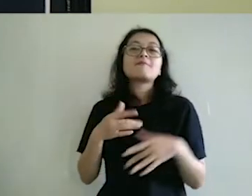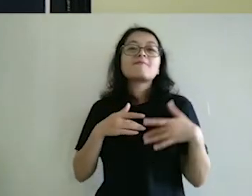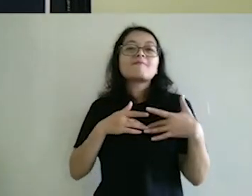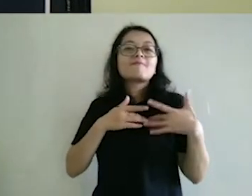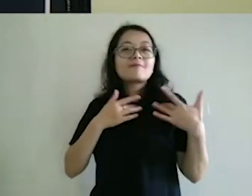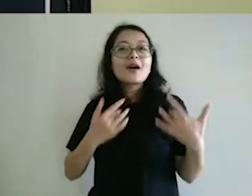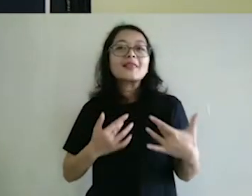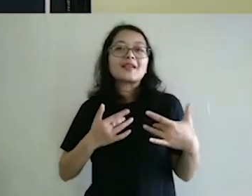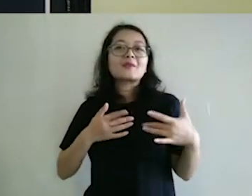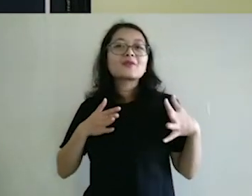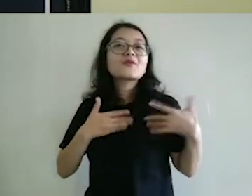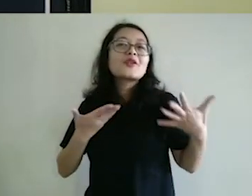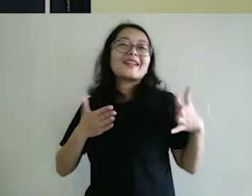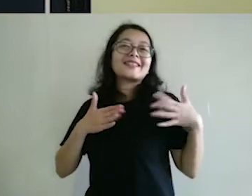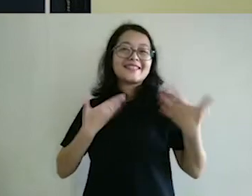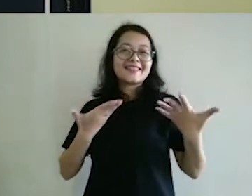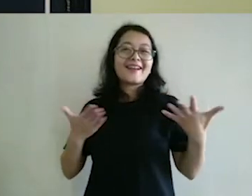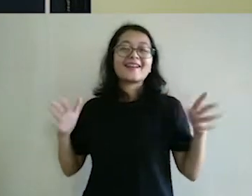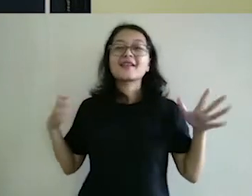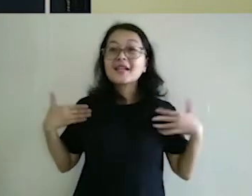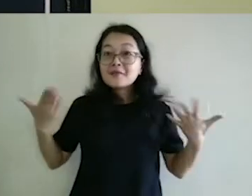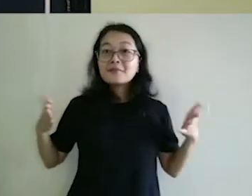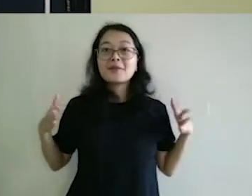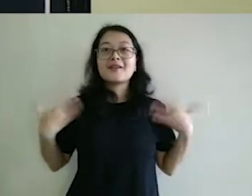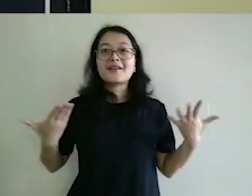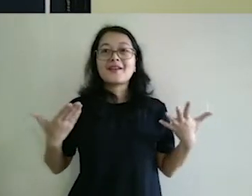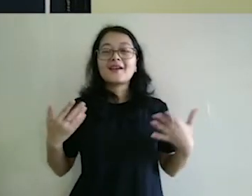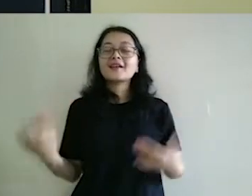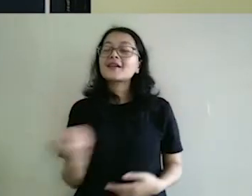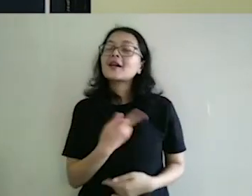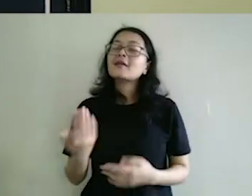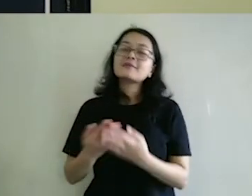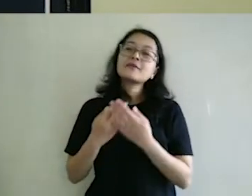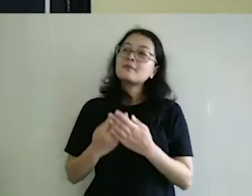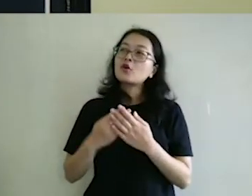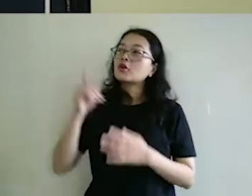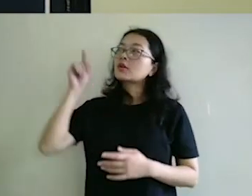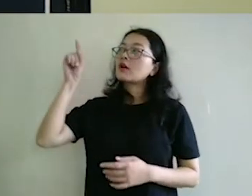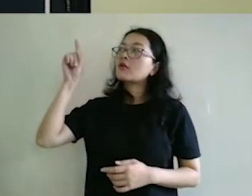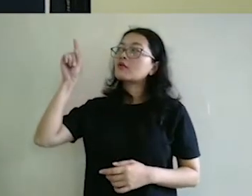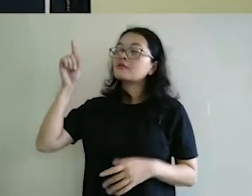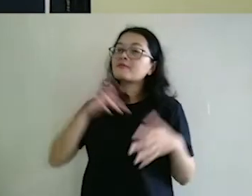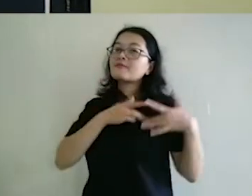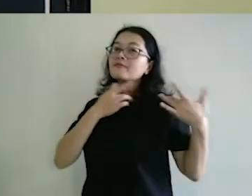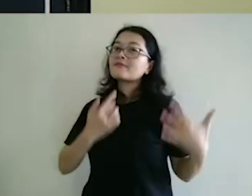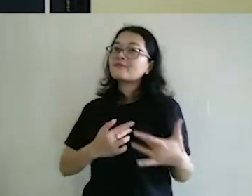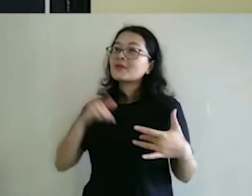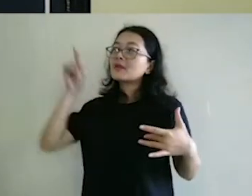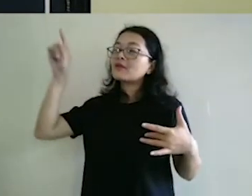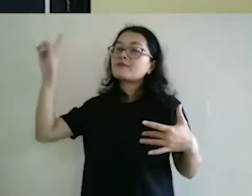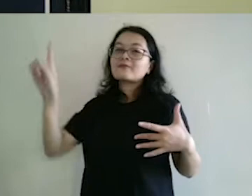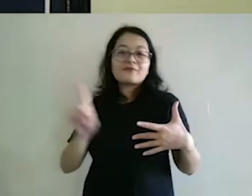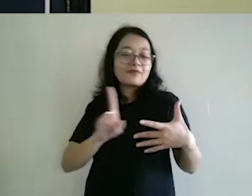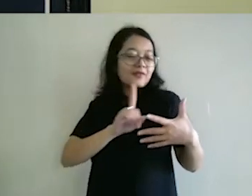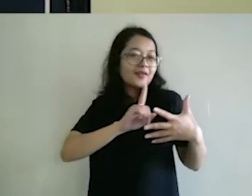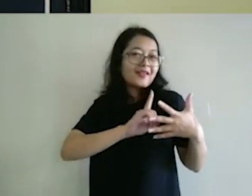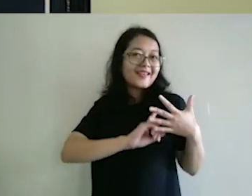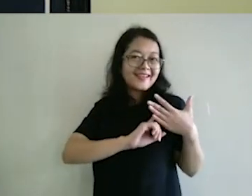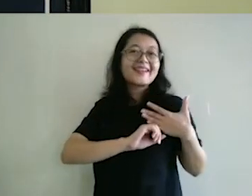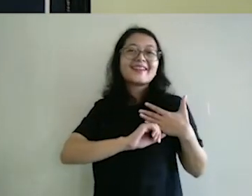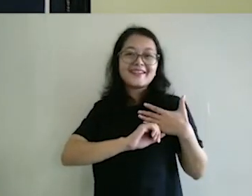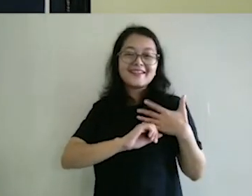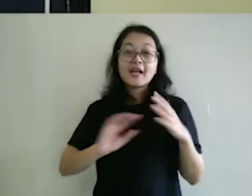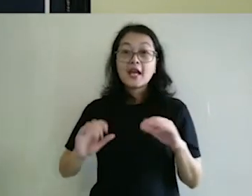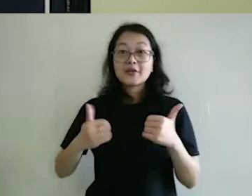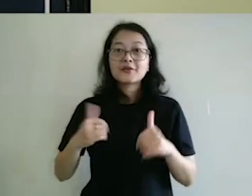gembira dan sukacita, kami mohon Engkau ada di dalam hati kami hari ini, sehingga